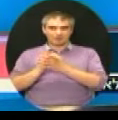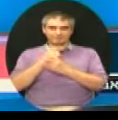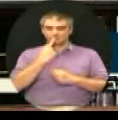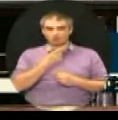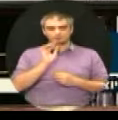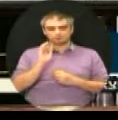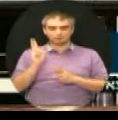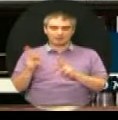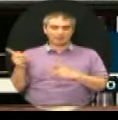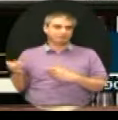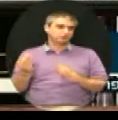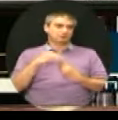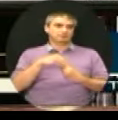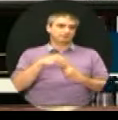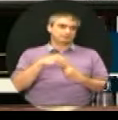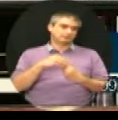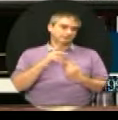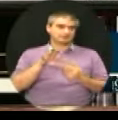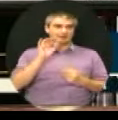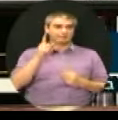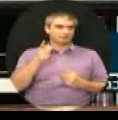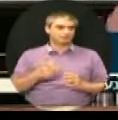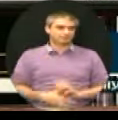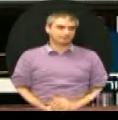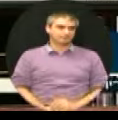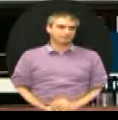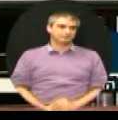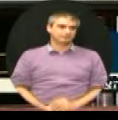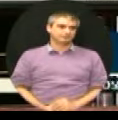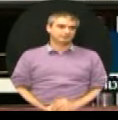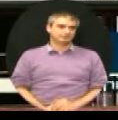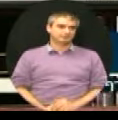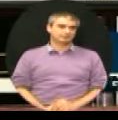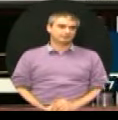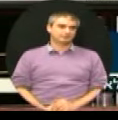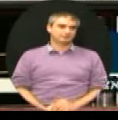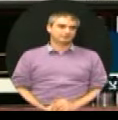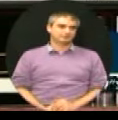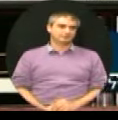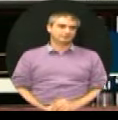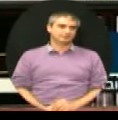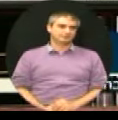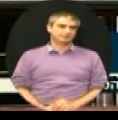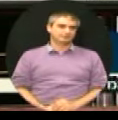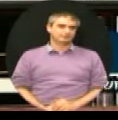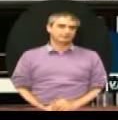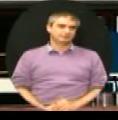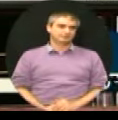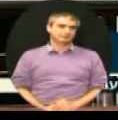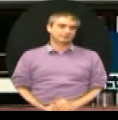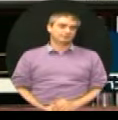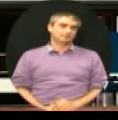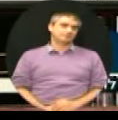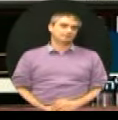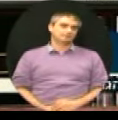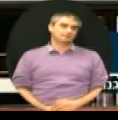אומרים, כדי לאפשר לו לבחור. אבל משהו שאולי מאפיין אותו יותר מכל דבר אחר. מטבע הדברים היו